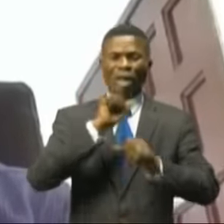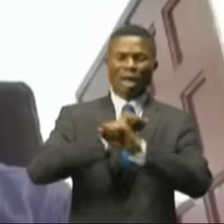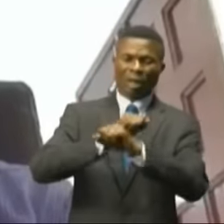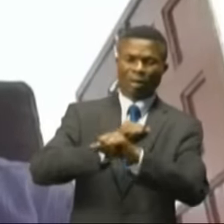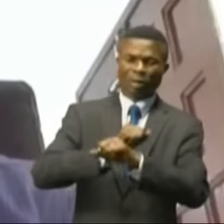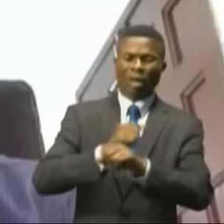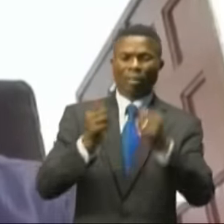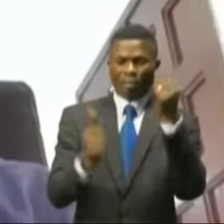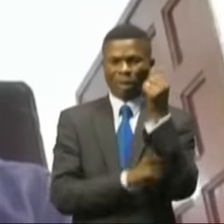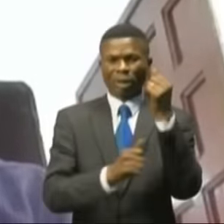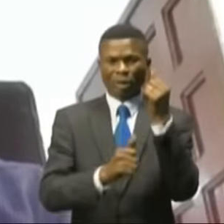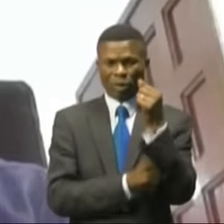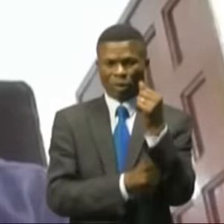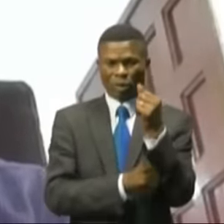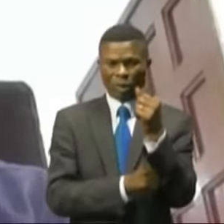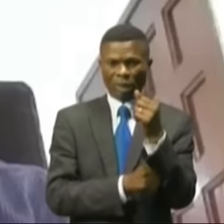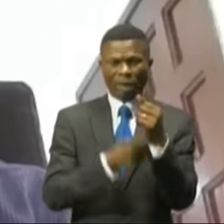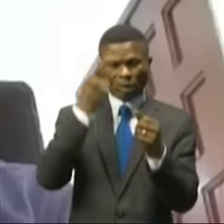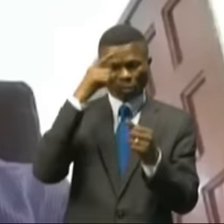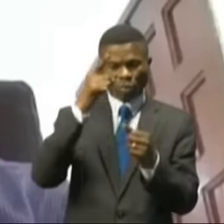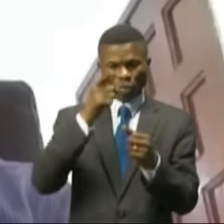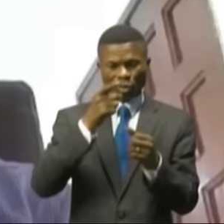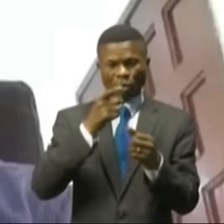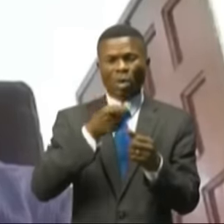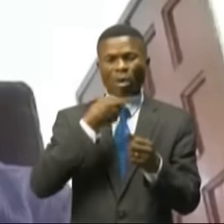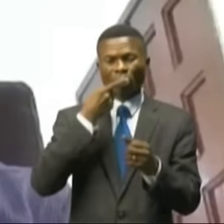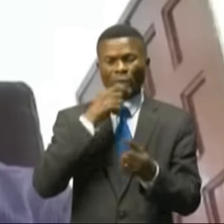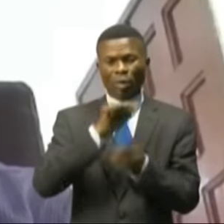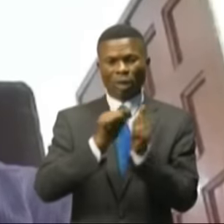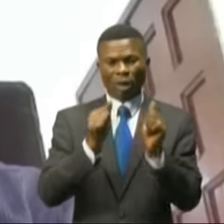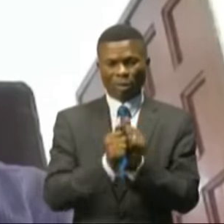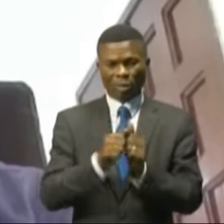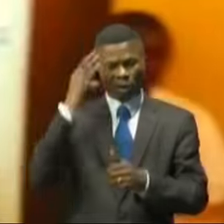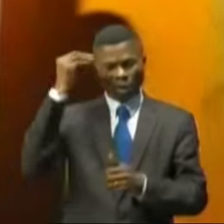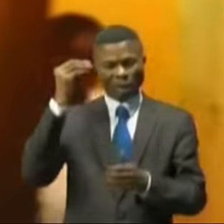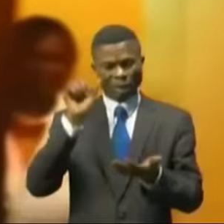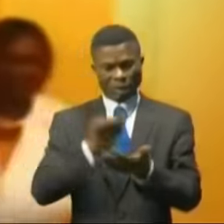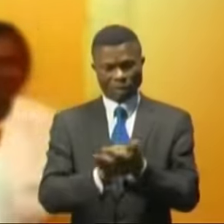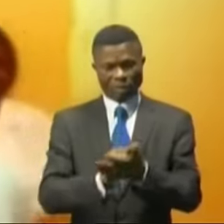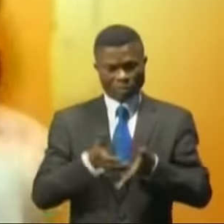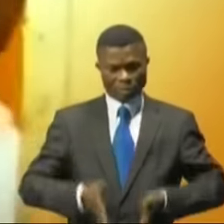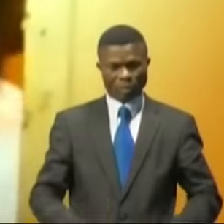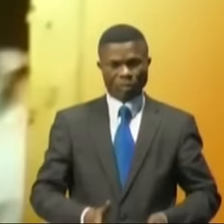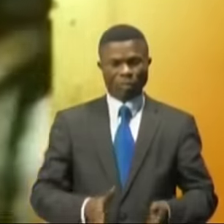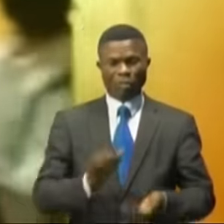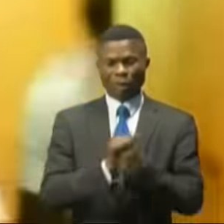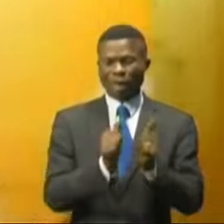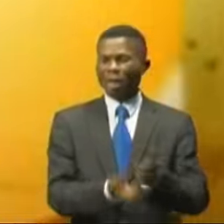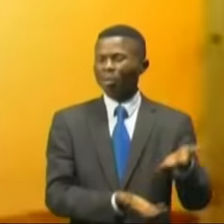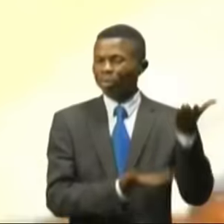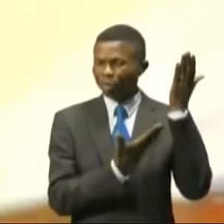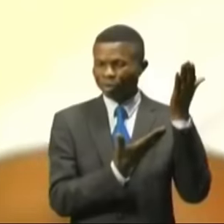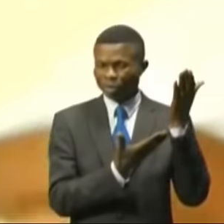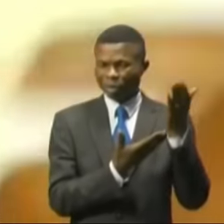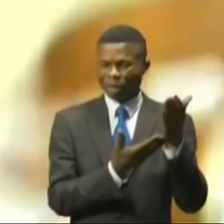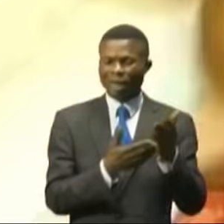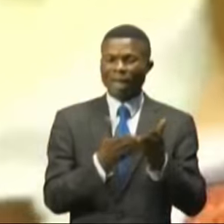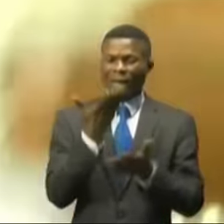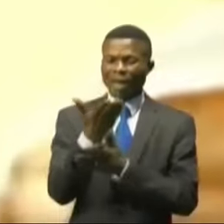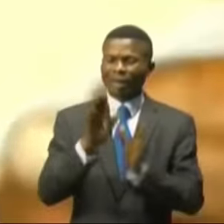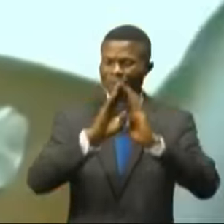les gens pour vraiment jouir à son santé sexuelle et reproductive. Un sujet intéressant qui a retenu